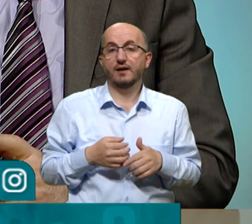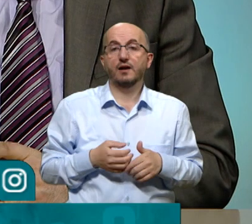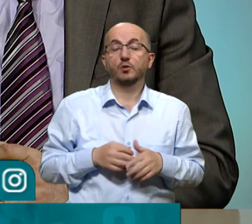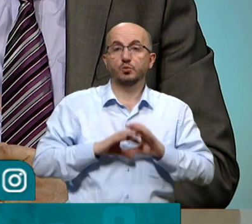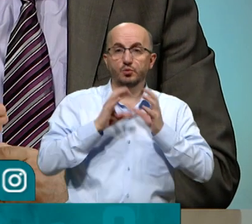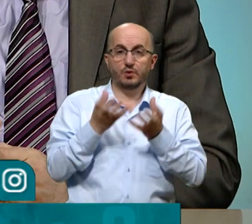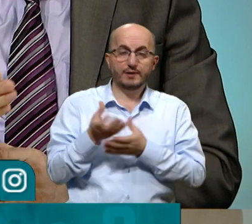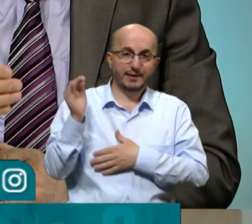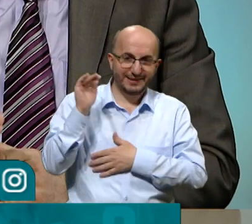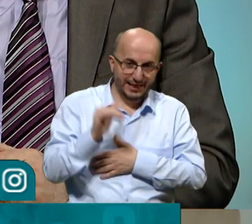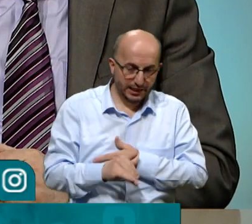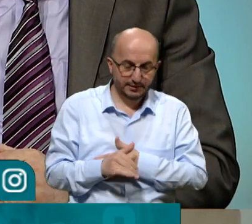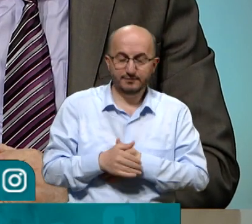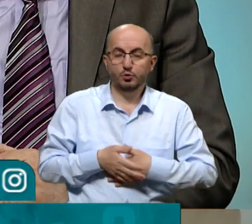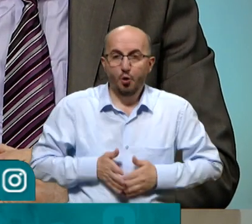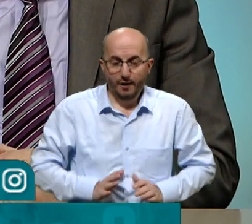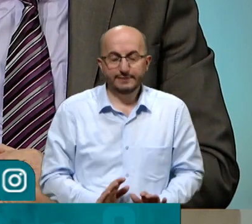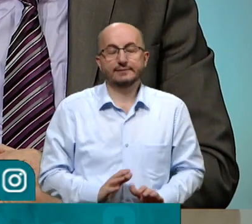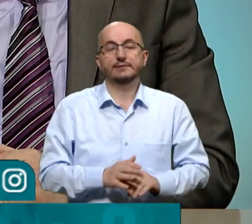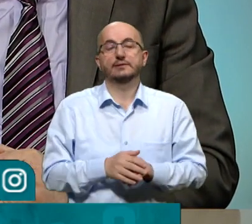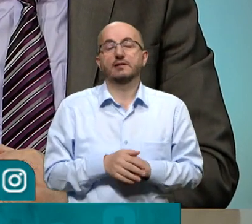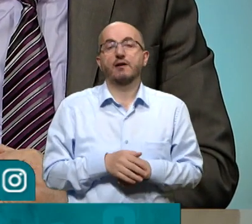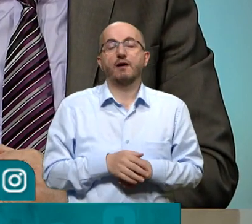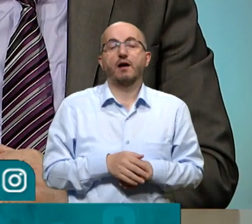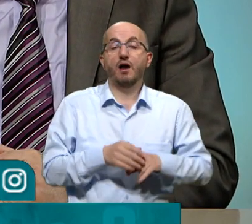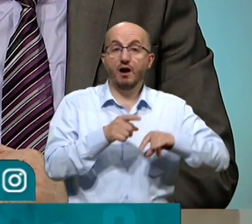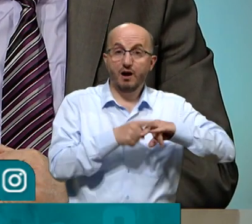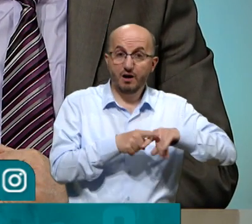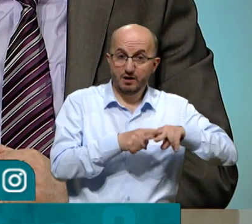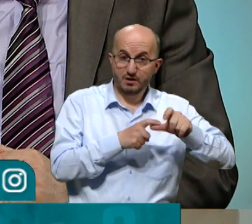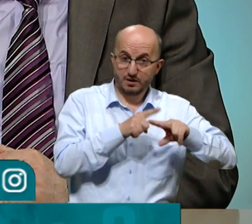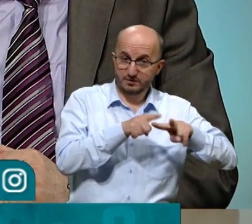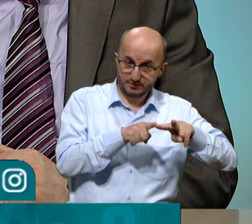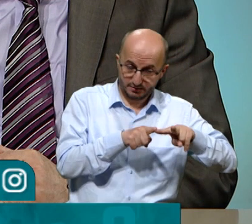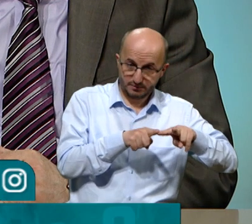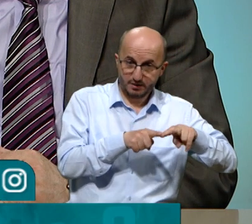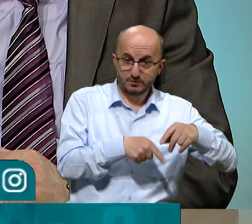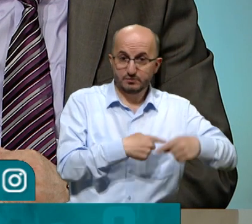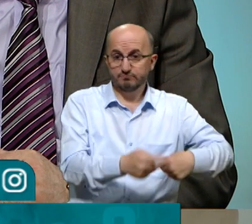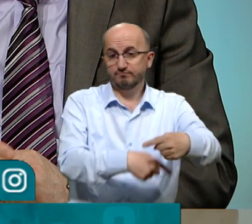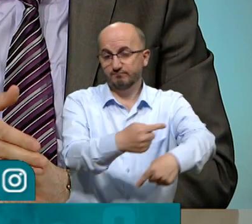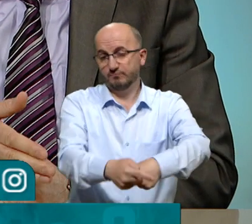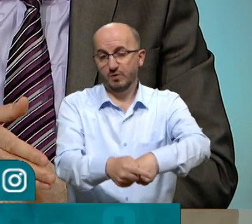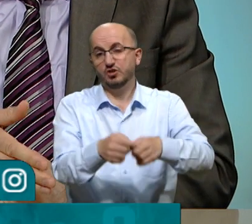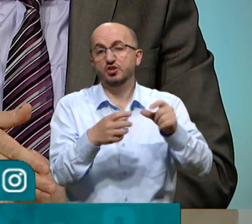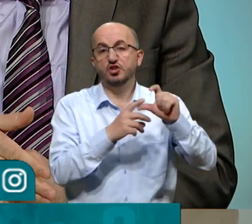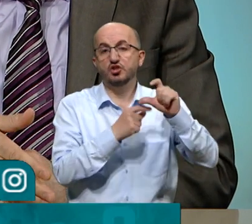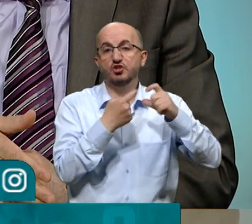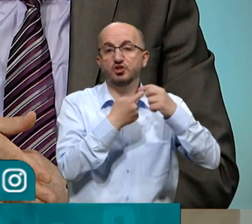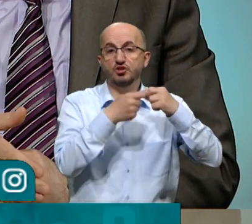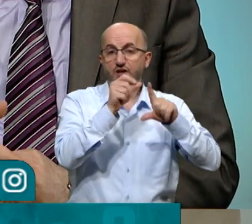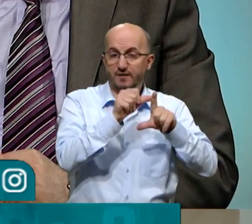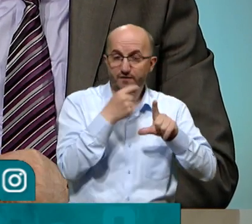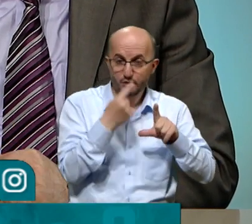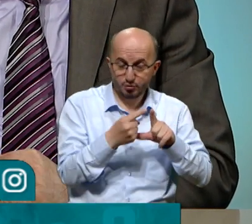dünyaya gelen Hacer Hasan'dan Radıyallahü dünyaya gelmişti Biz bunlara Şerif